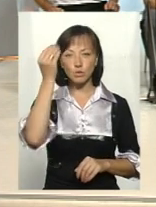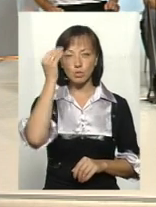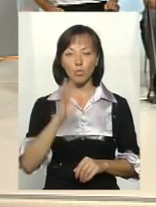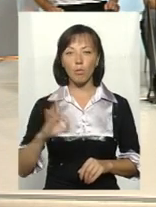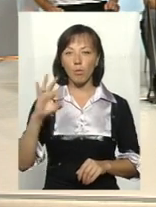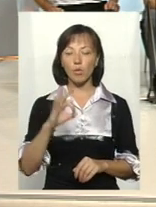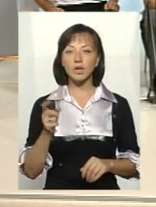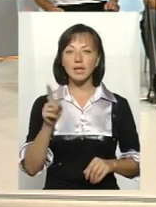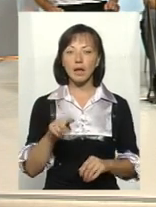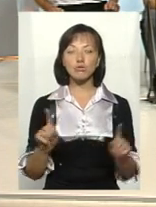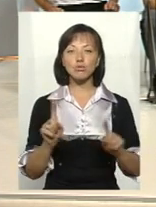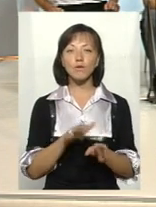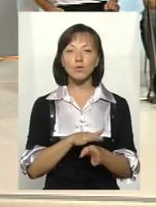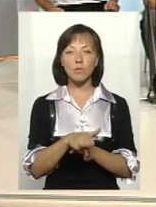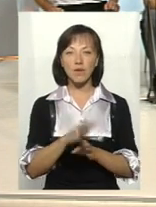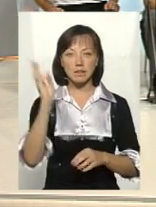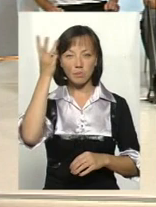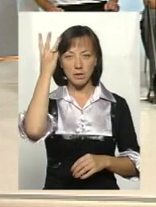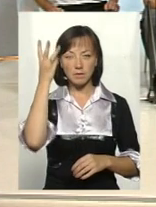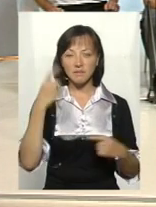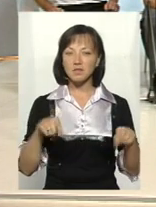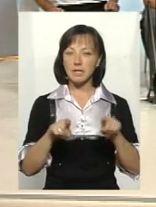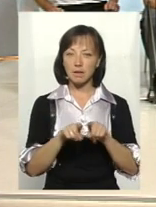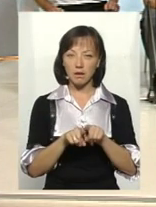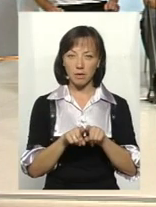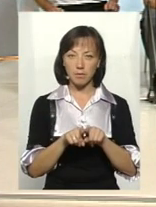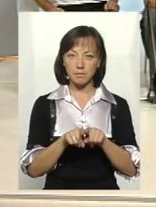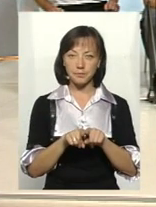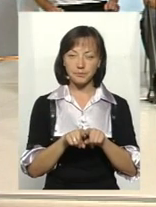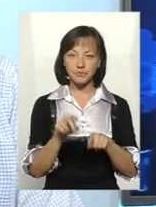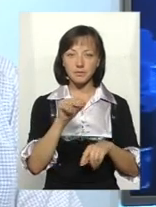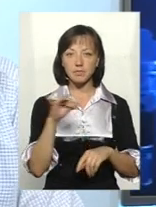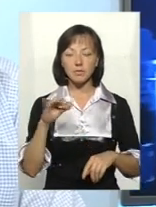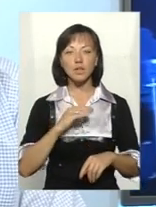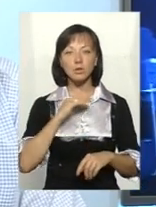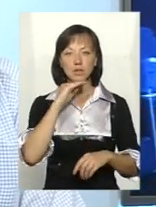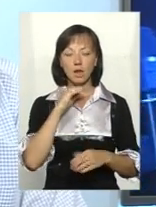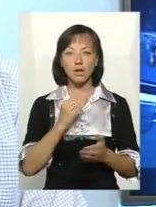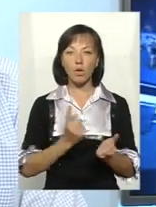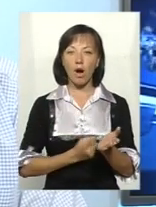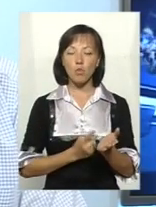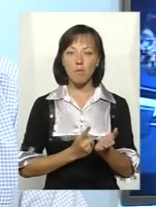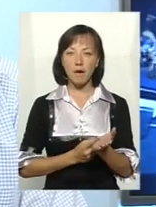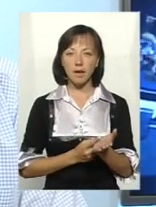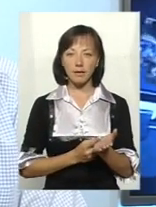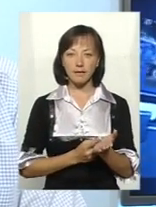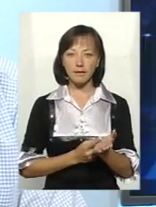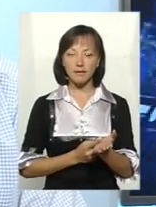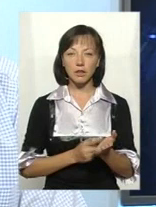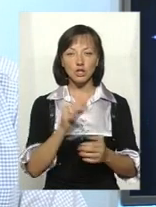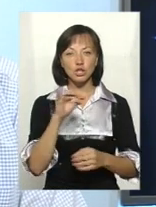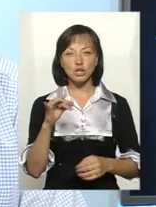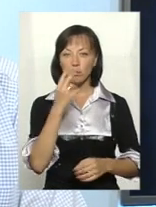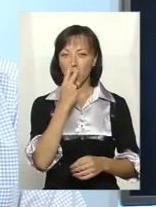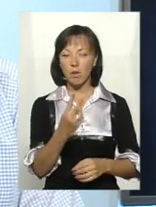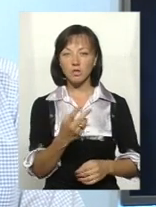приводу того, що відбувається в обласному центрі все-таки. Чи достатньо аргументів, чи побачили